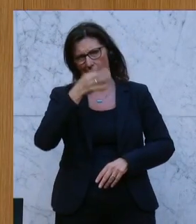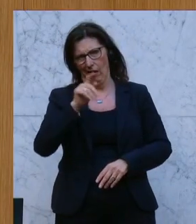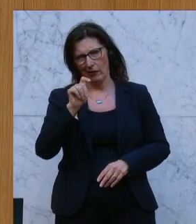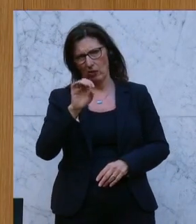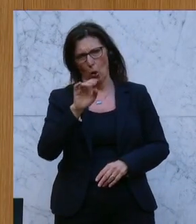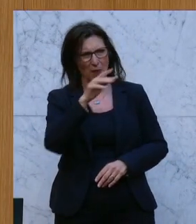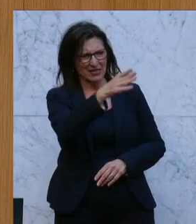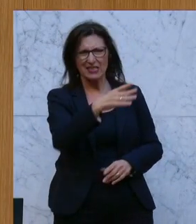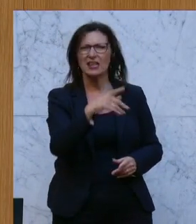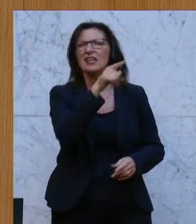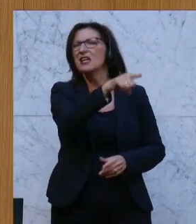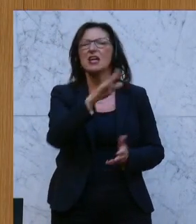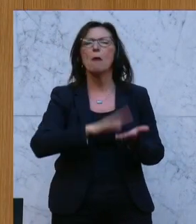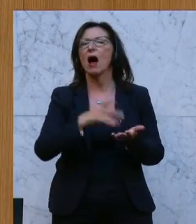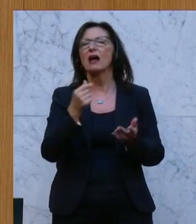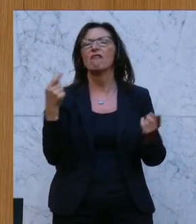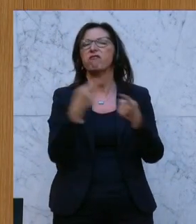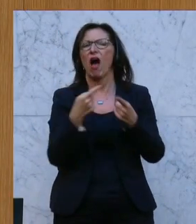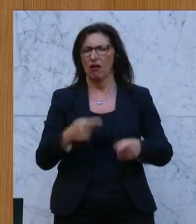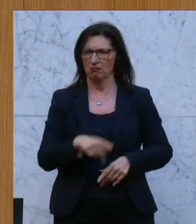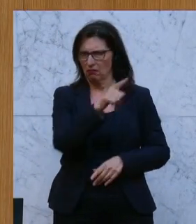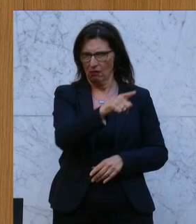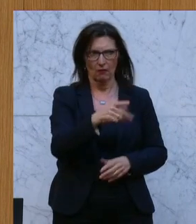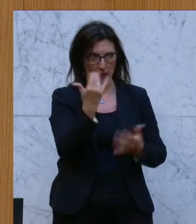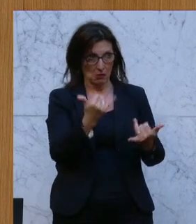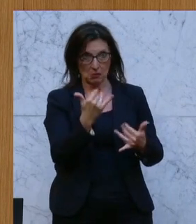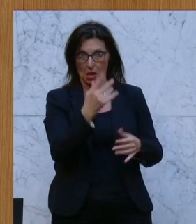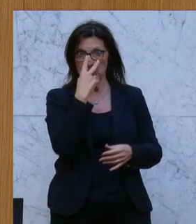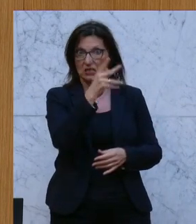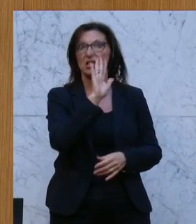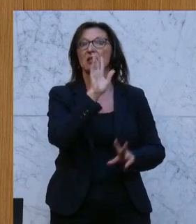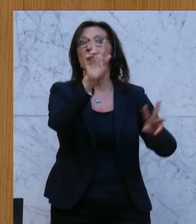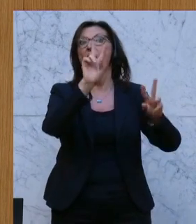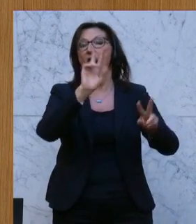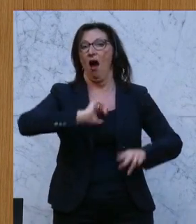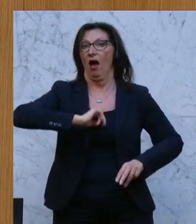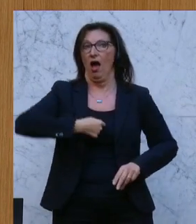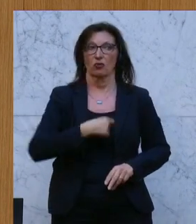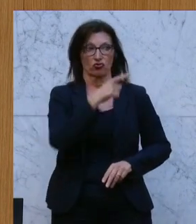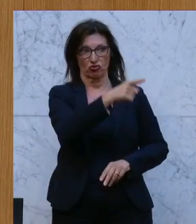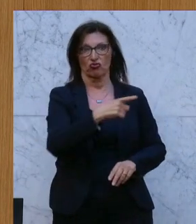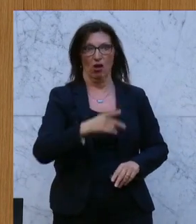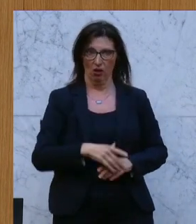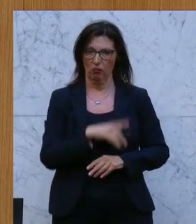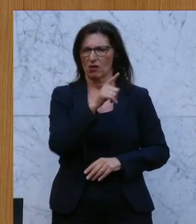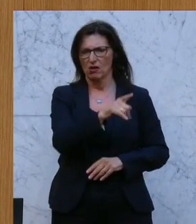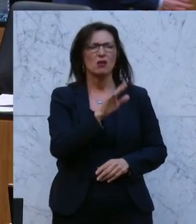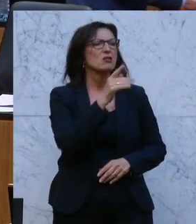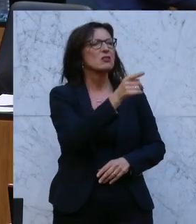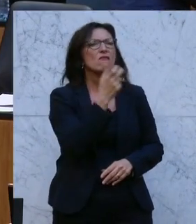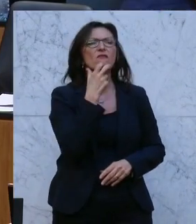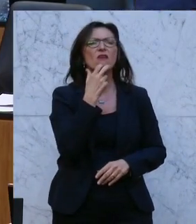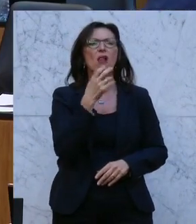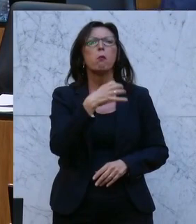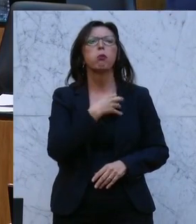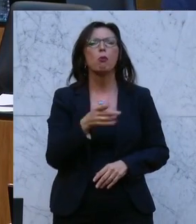ihr seid die Feinde des Bargelds, das zeigt eure totalitäre Gesinnung, das zeigt euren Willen und euren Ansatz, die Menschen und die